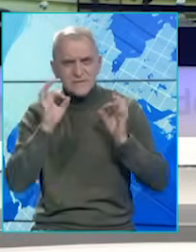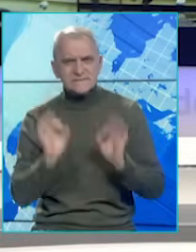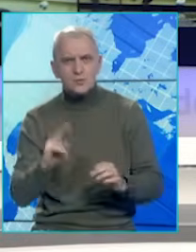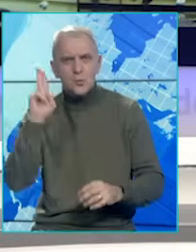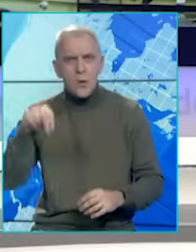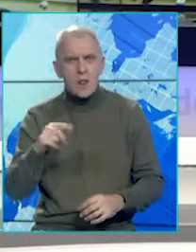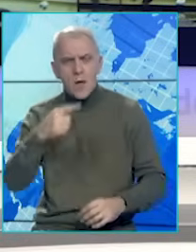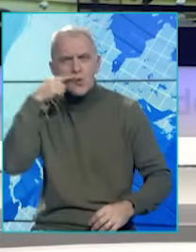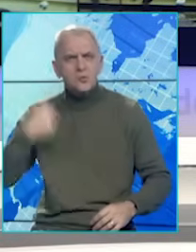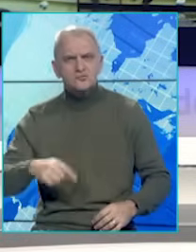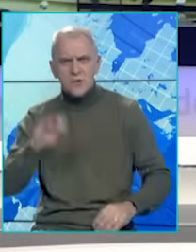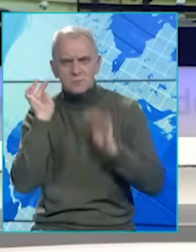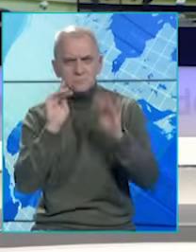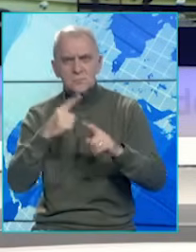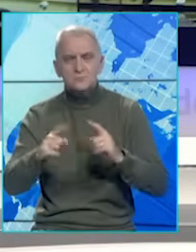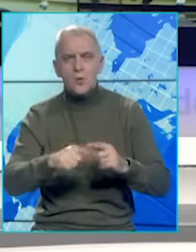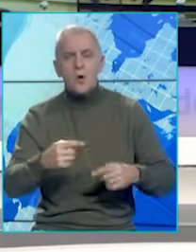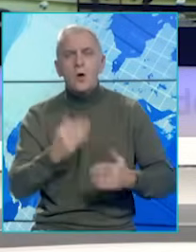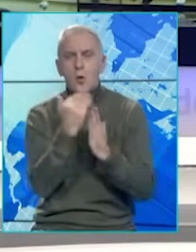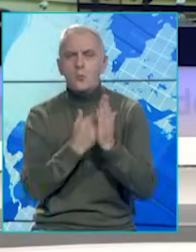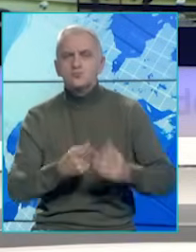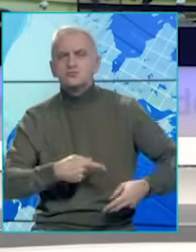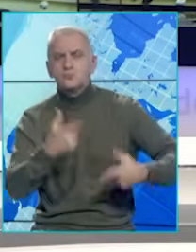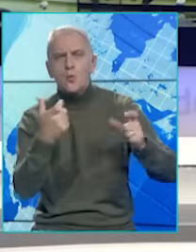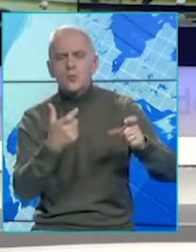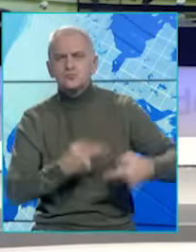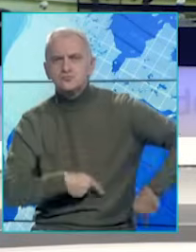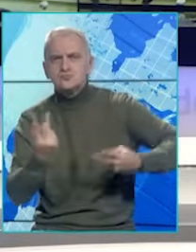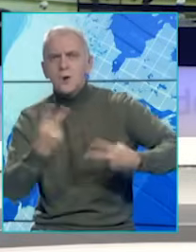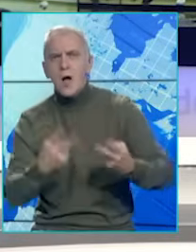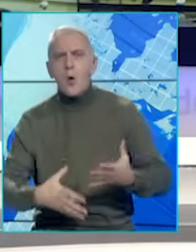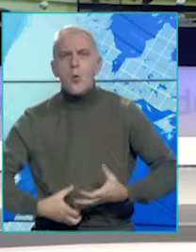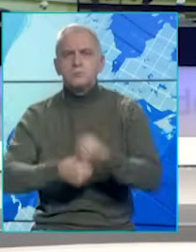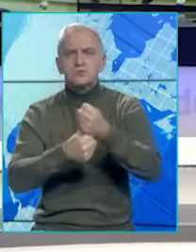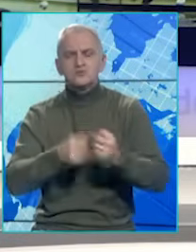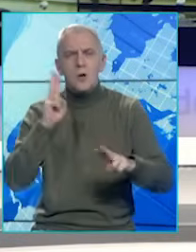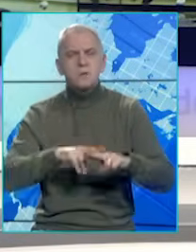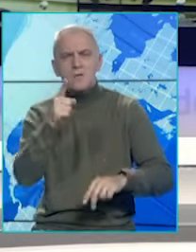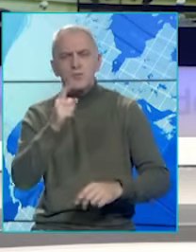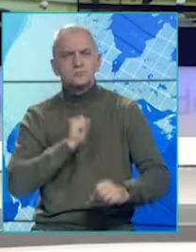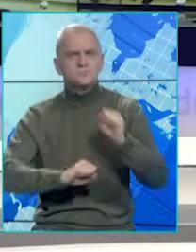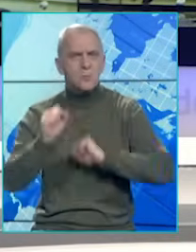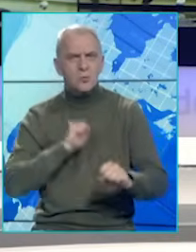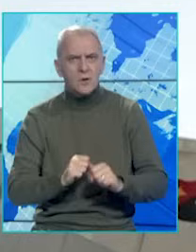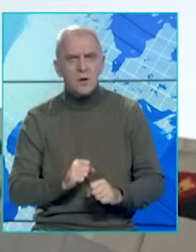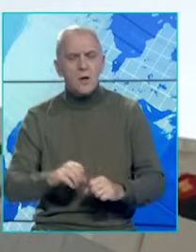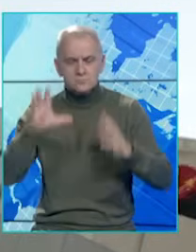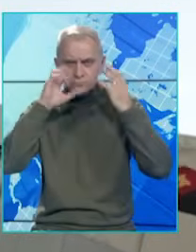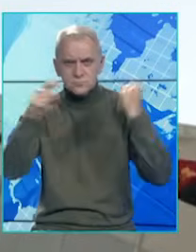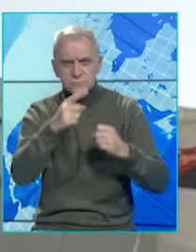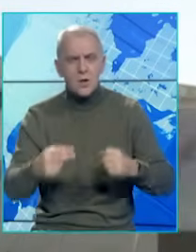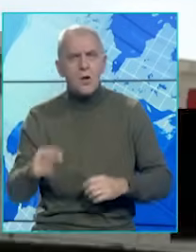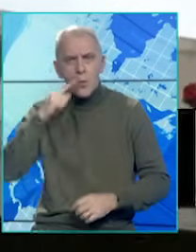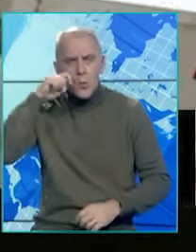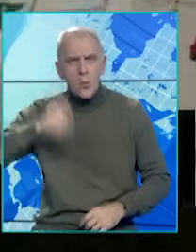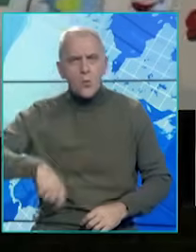je kritizirala zakonite transfere oružja Ukrajini koji se provode kao potpora pravu te zemlje na samoobranu. Veleposlanik Ukrajine pri